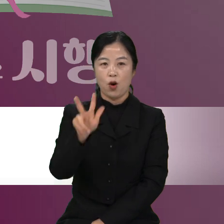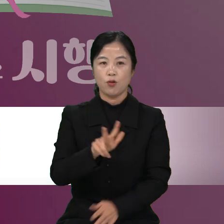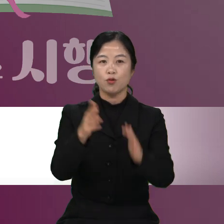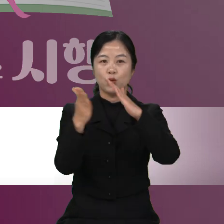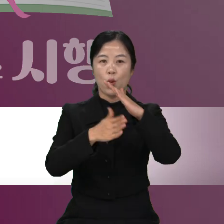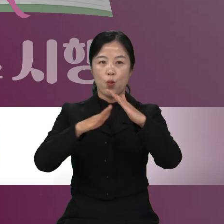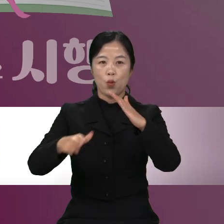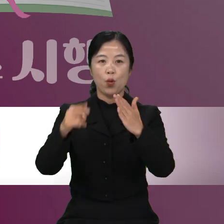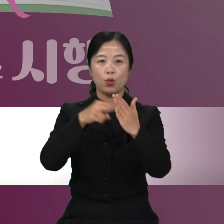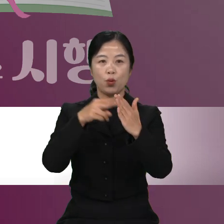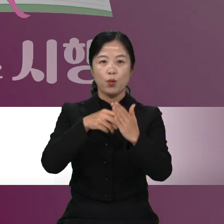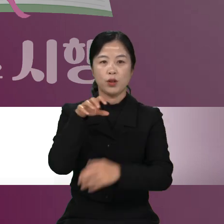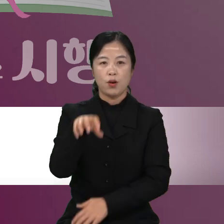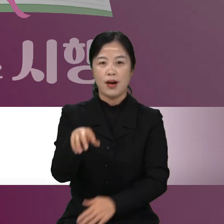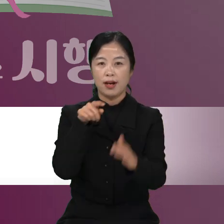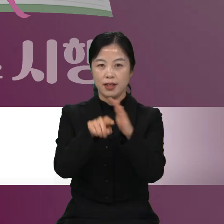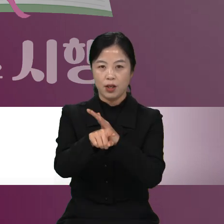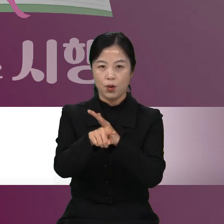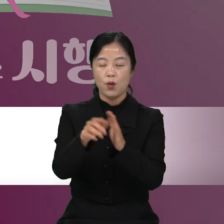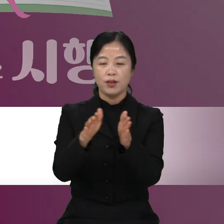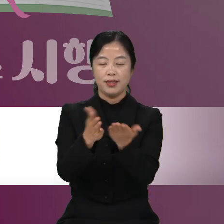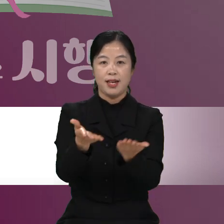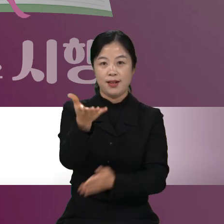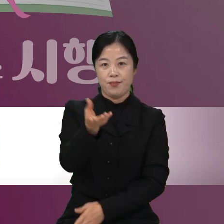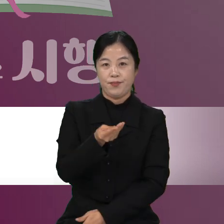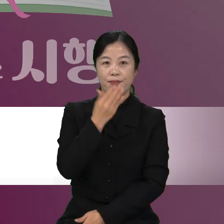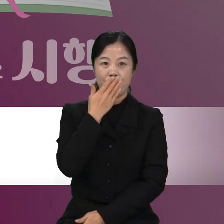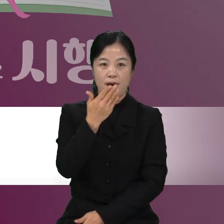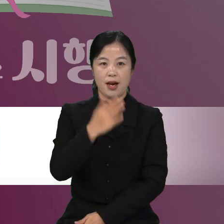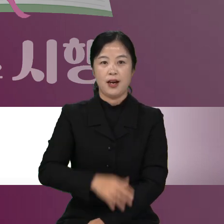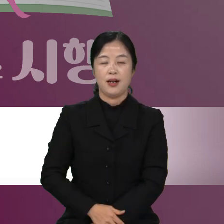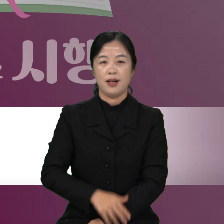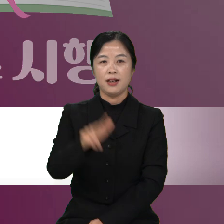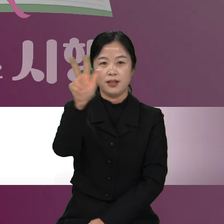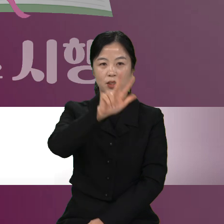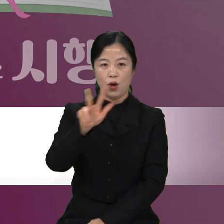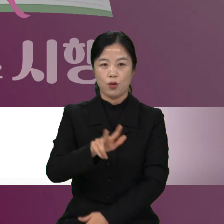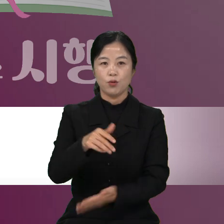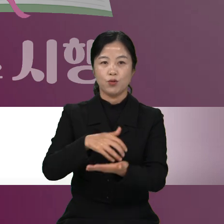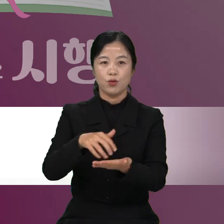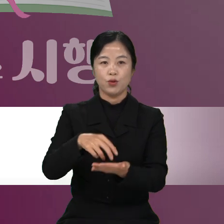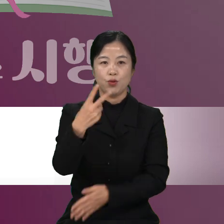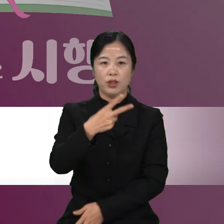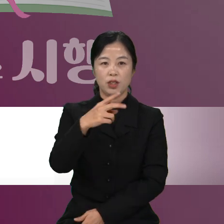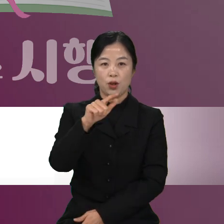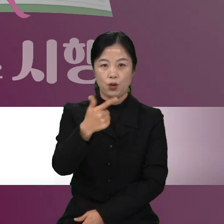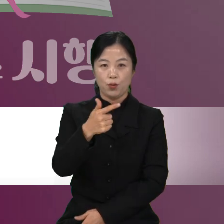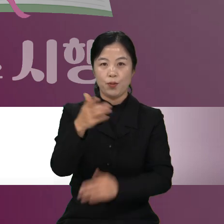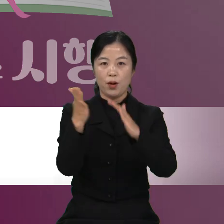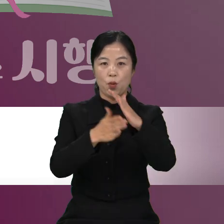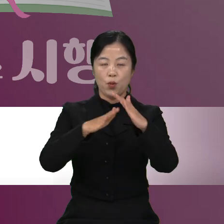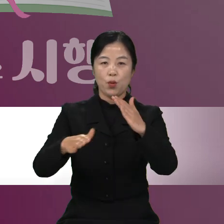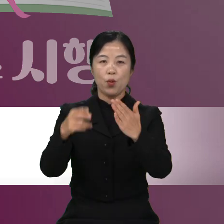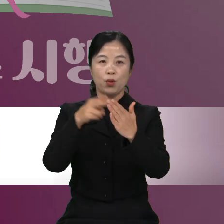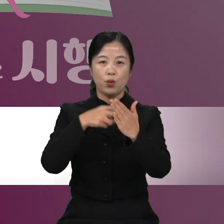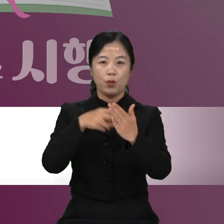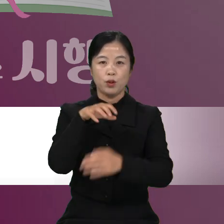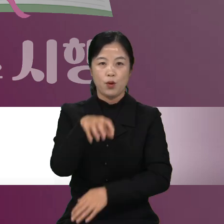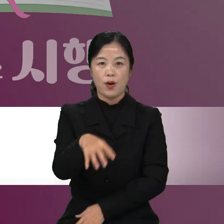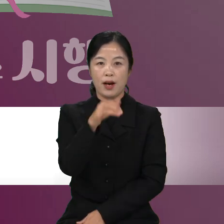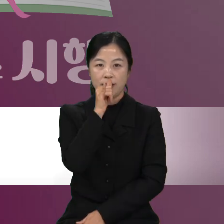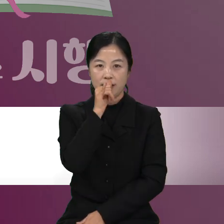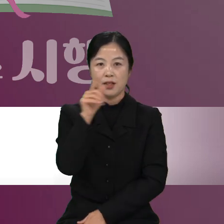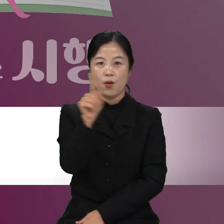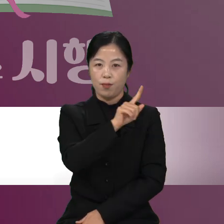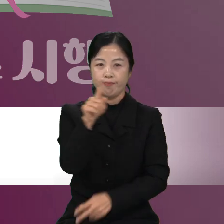공공도서관 이용 및 도서 대출이 가능한 시스템인데요 2,600여 개의 공공도서관이 참여하고 있어 지리적